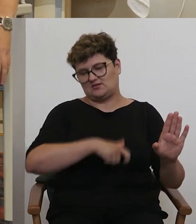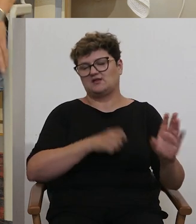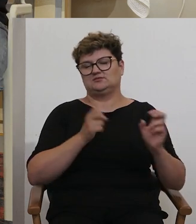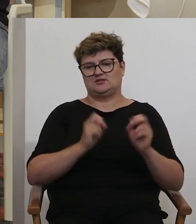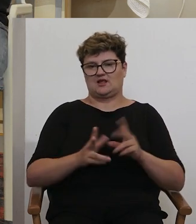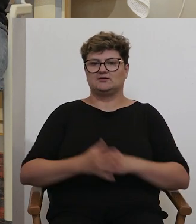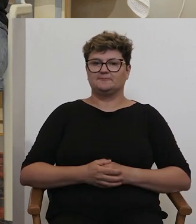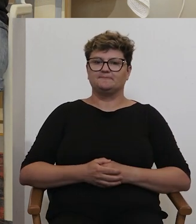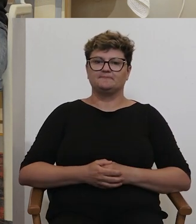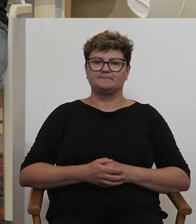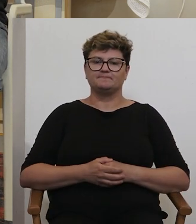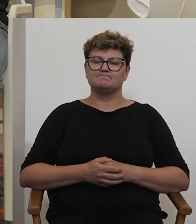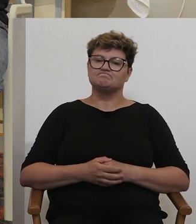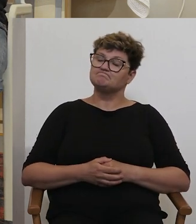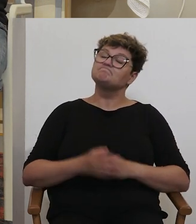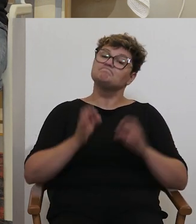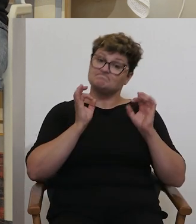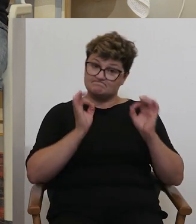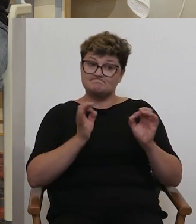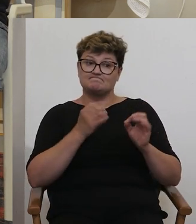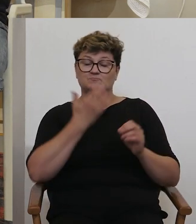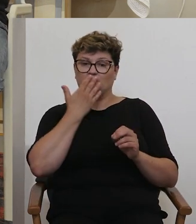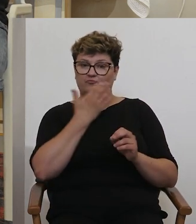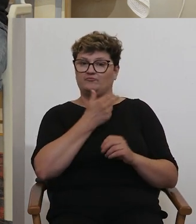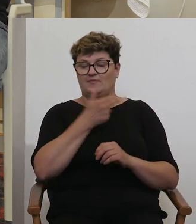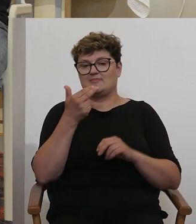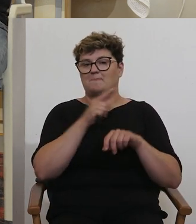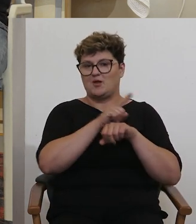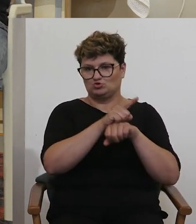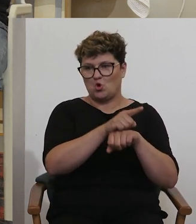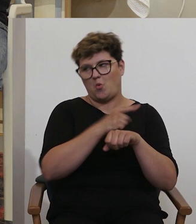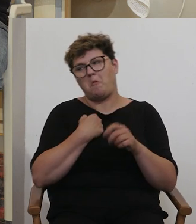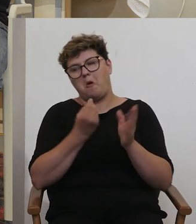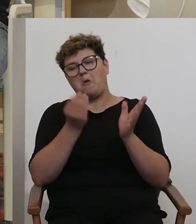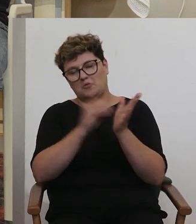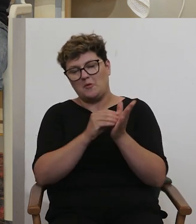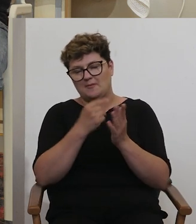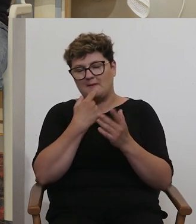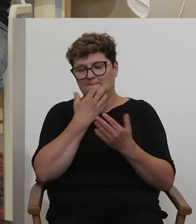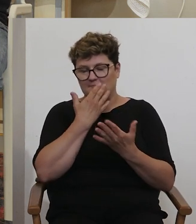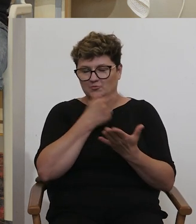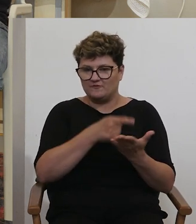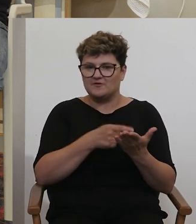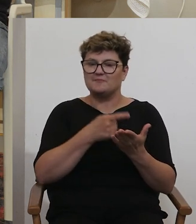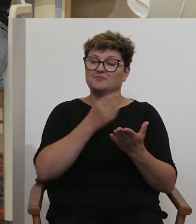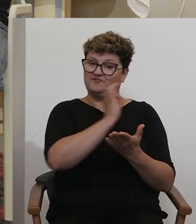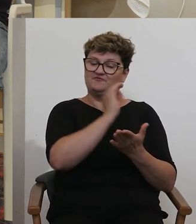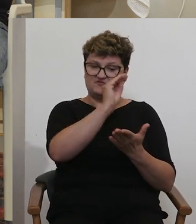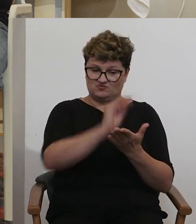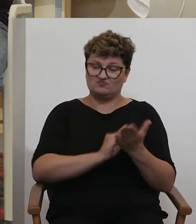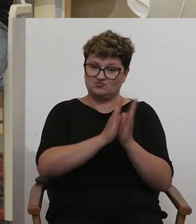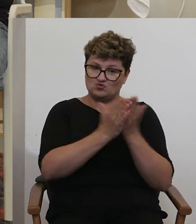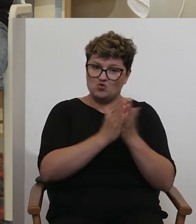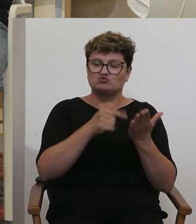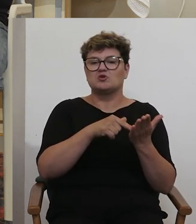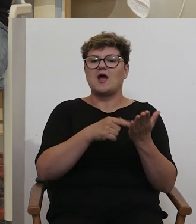No, dobrze, że jesteśmy przy czołgu, bo jeszcze dodam do tego, co pan mówi, że pan właśnie w książce rekonstruuje,